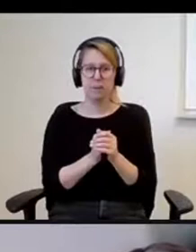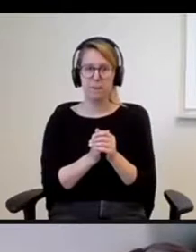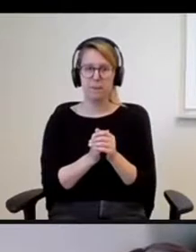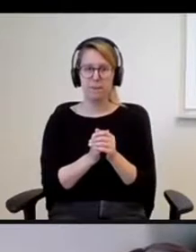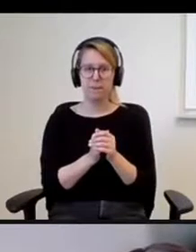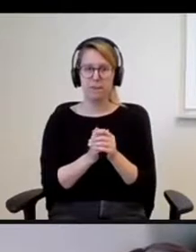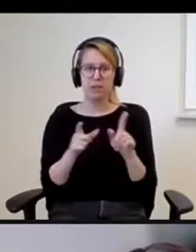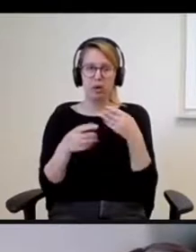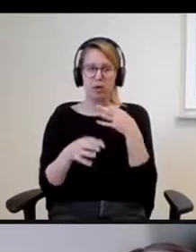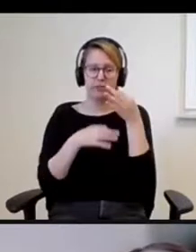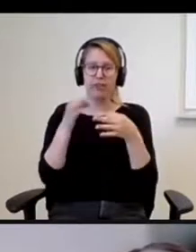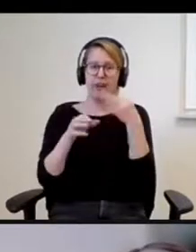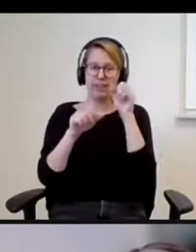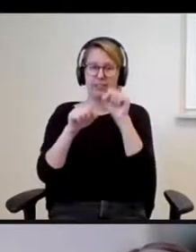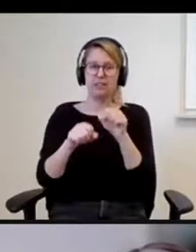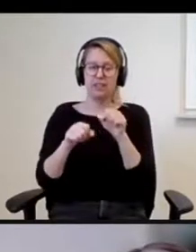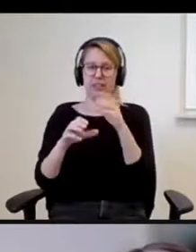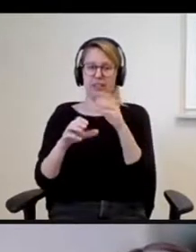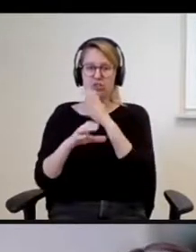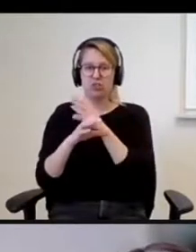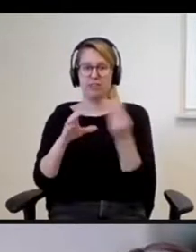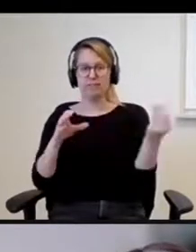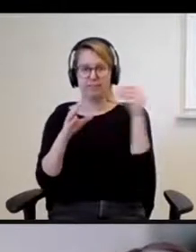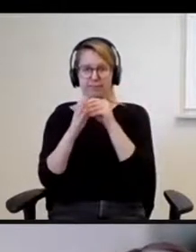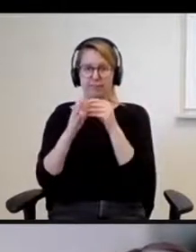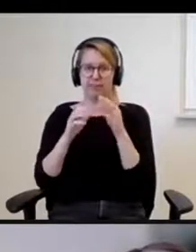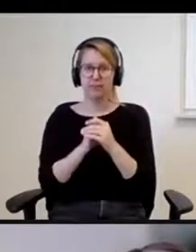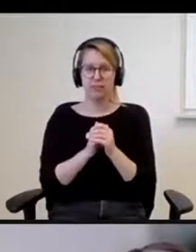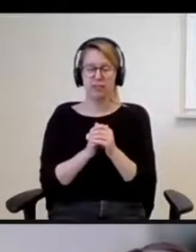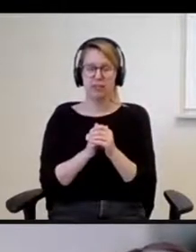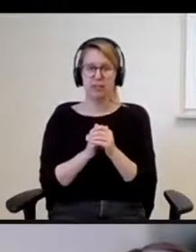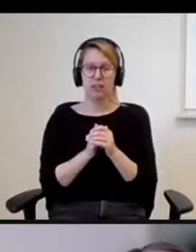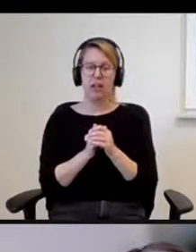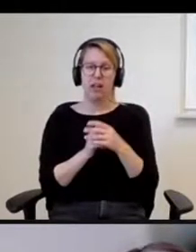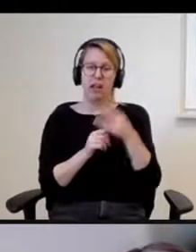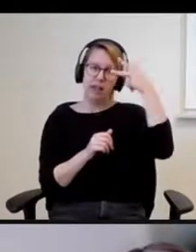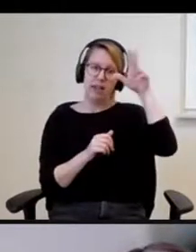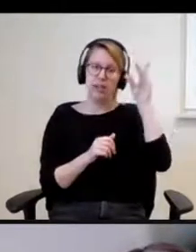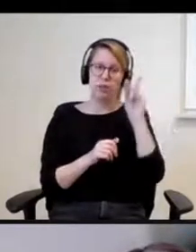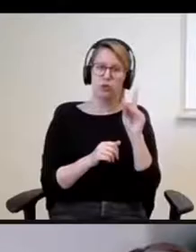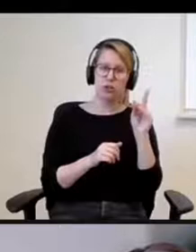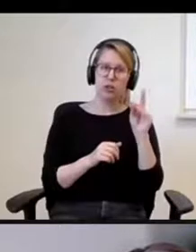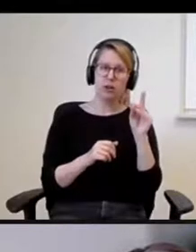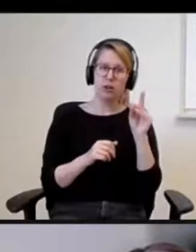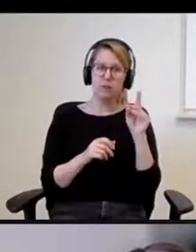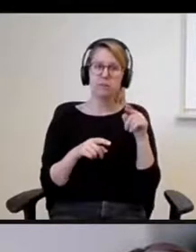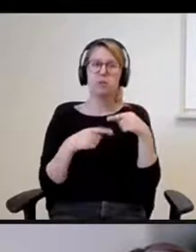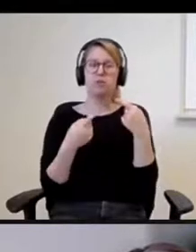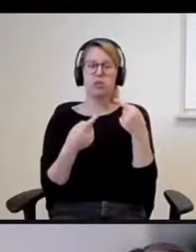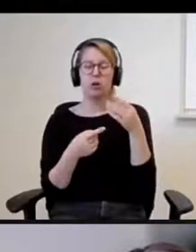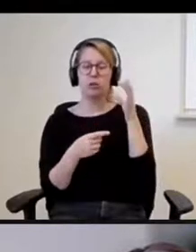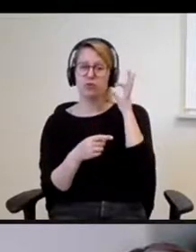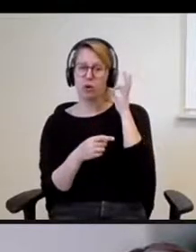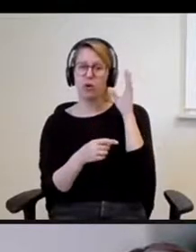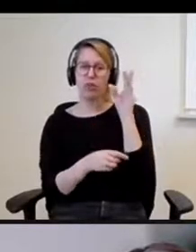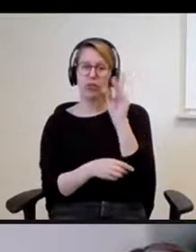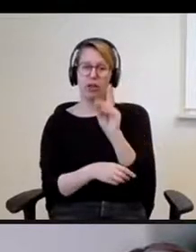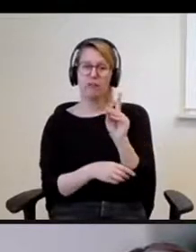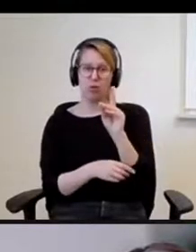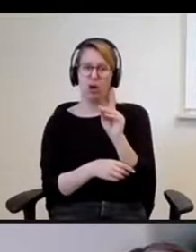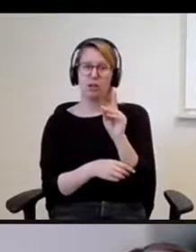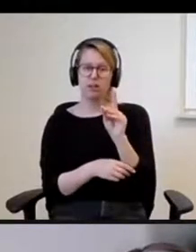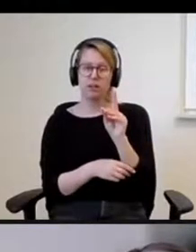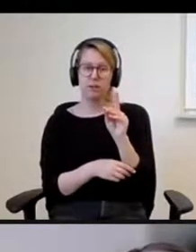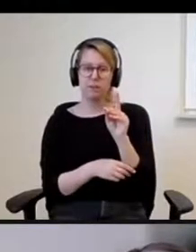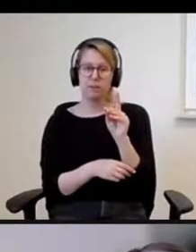dann werden wir die gleich abgreifen. Sowohl den Herr Durand wie auch Madame Davouan und R4 gestracht,